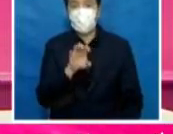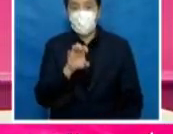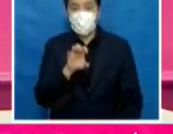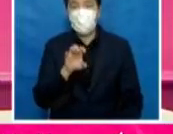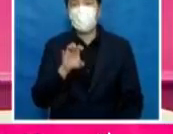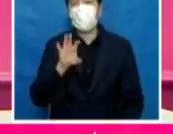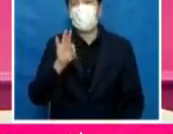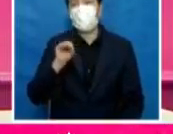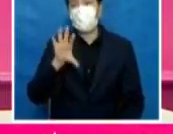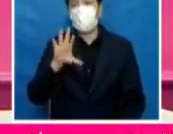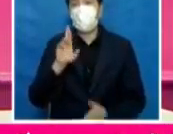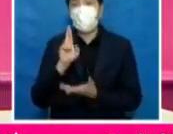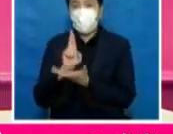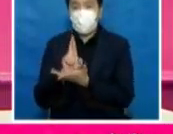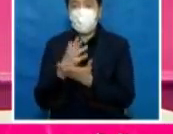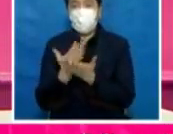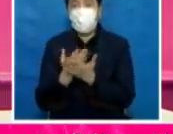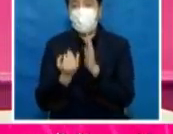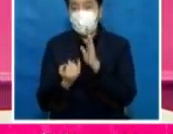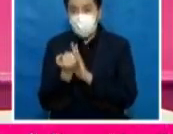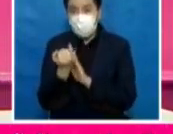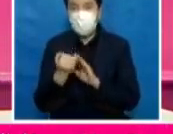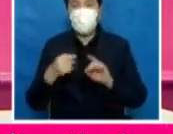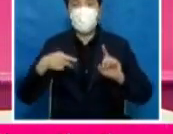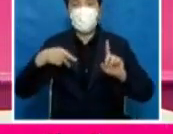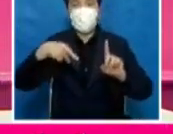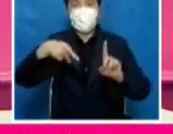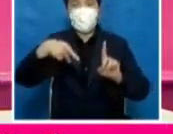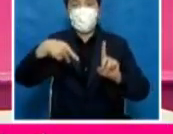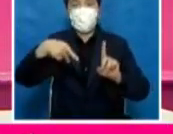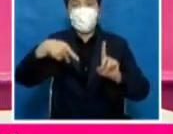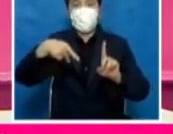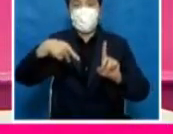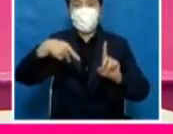15,495 อันดับอันดับละ 1,000 บาท